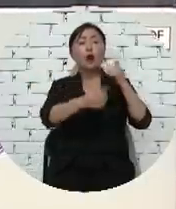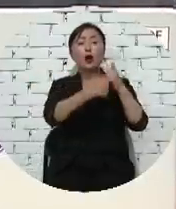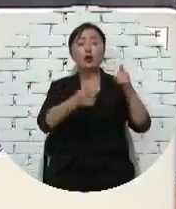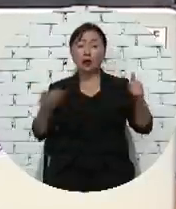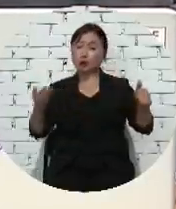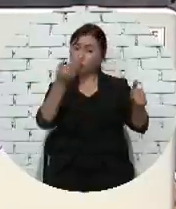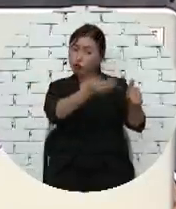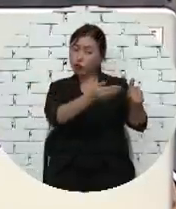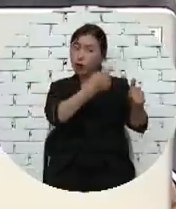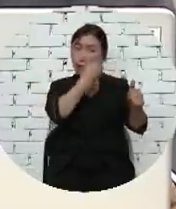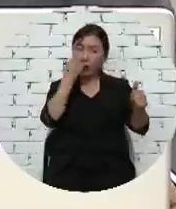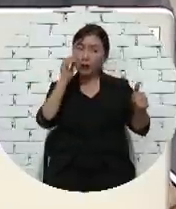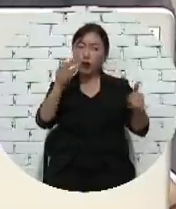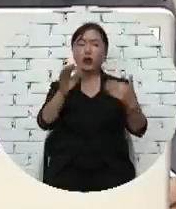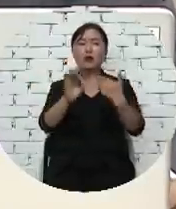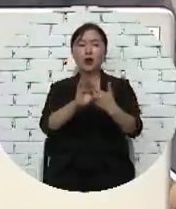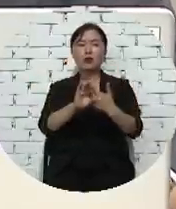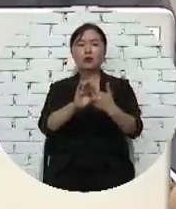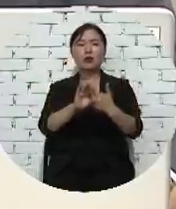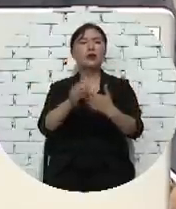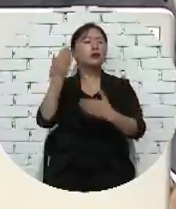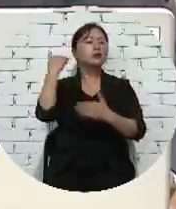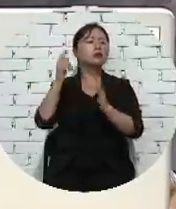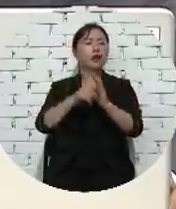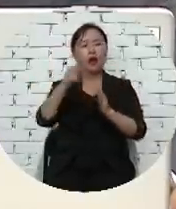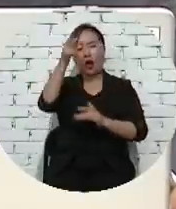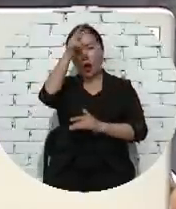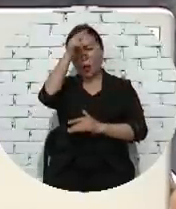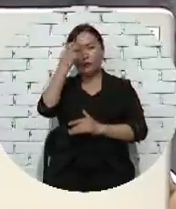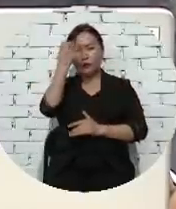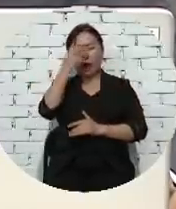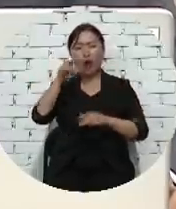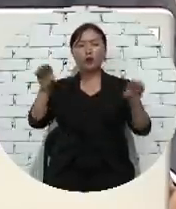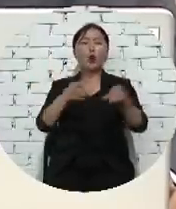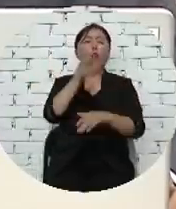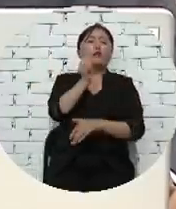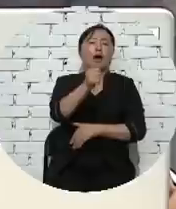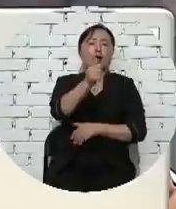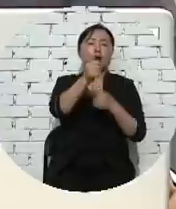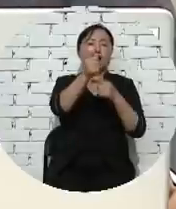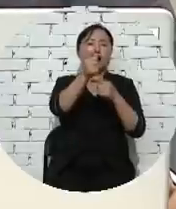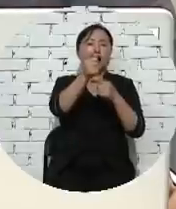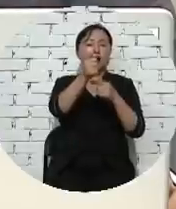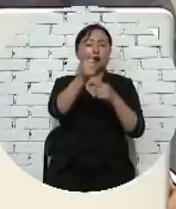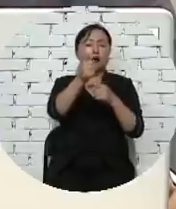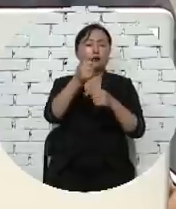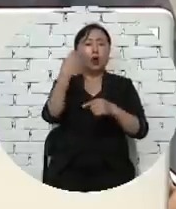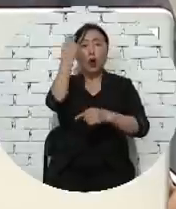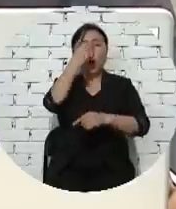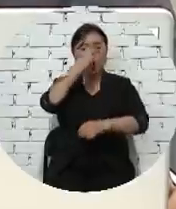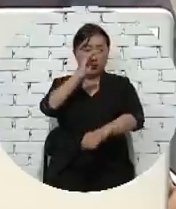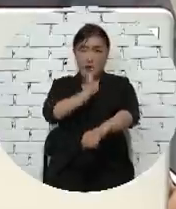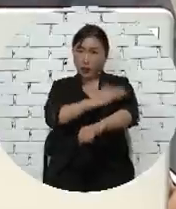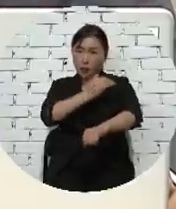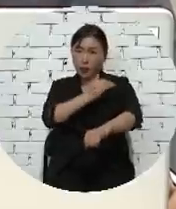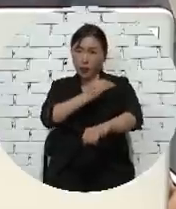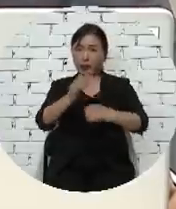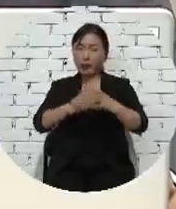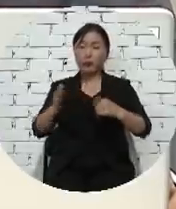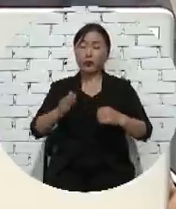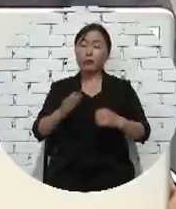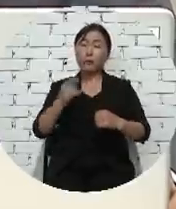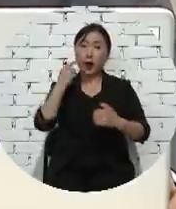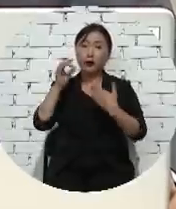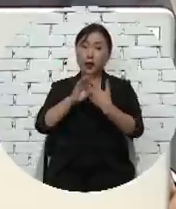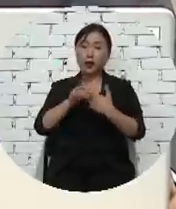네. 윤석열 그 당시 총장으로서 어쨌든 네. 지시를 하거나 인지를 하지 않았더라도 관리 책임이 네. 있잖아요. 그러면 사과를 하실